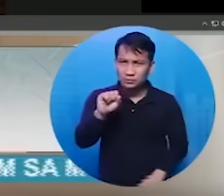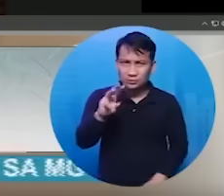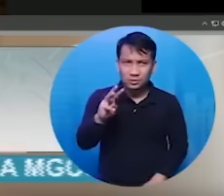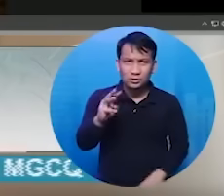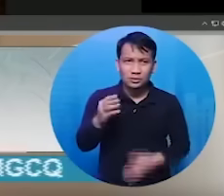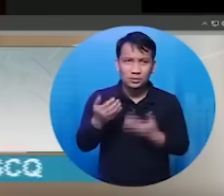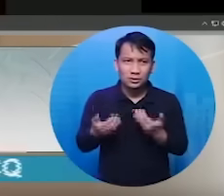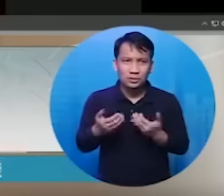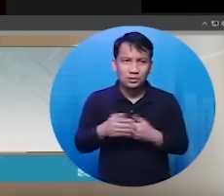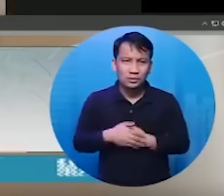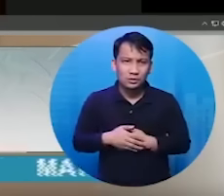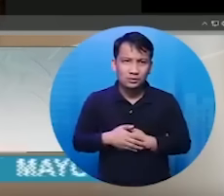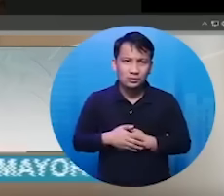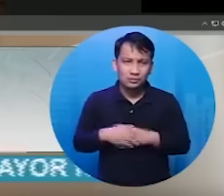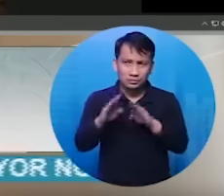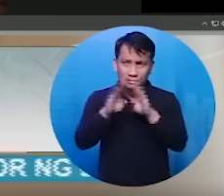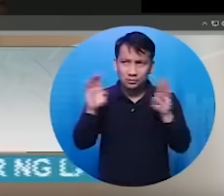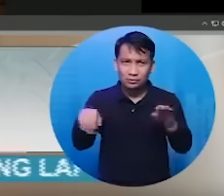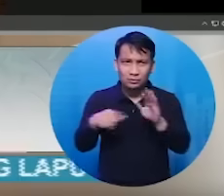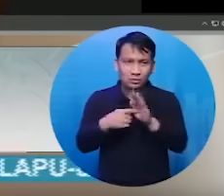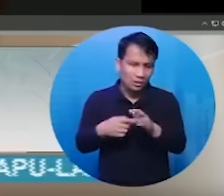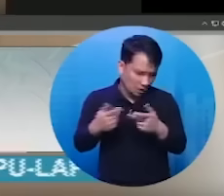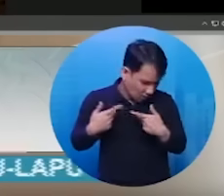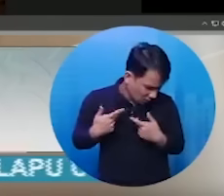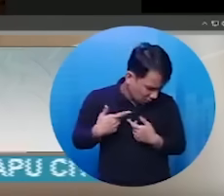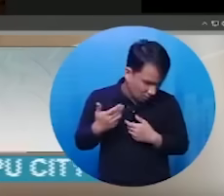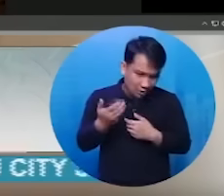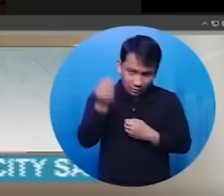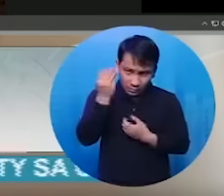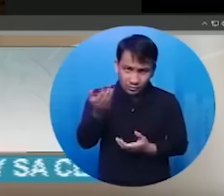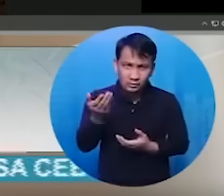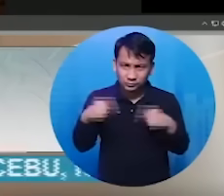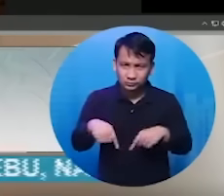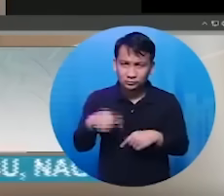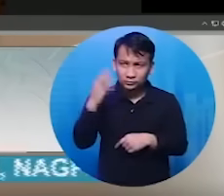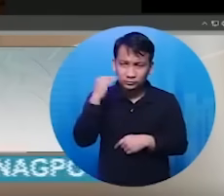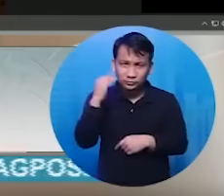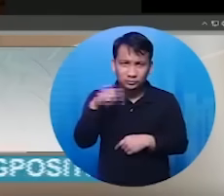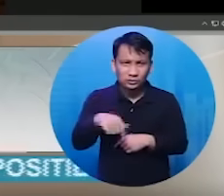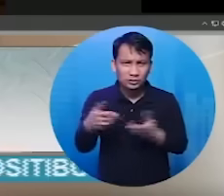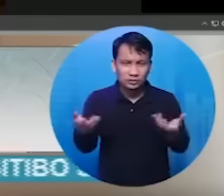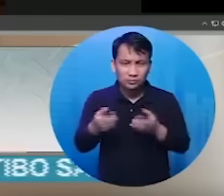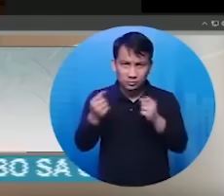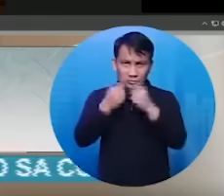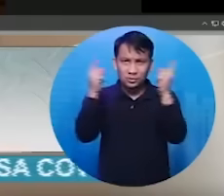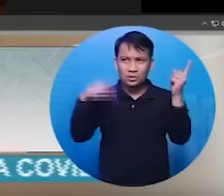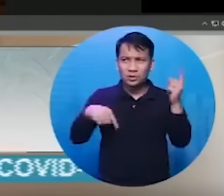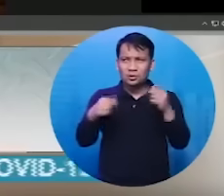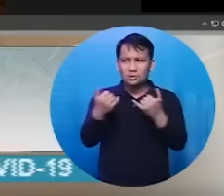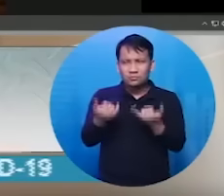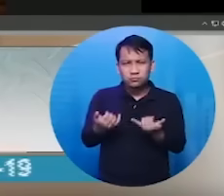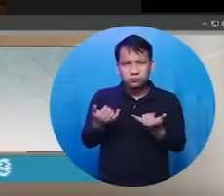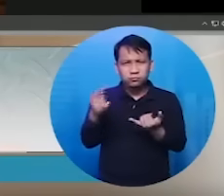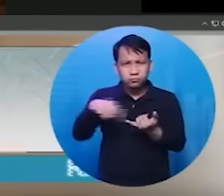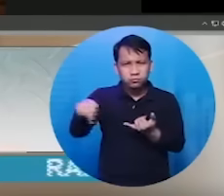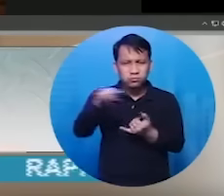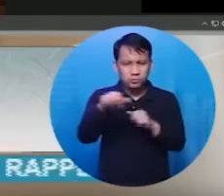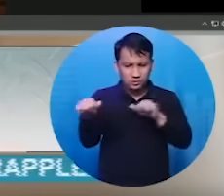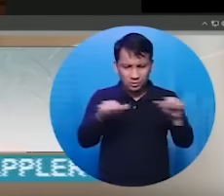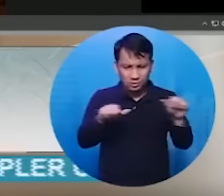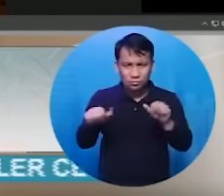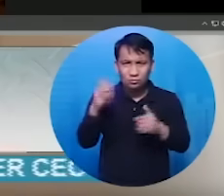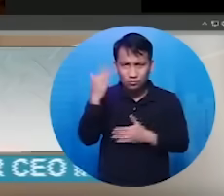So, inireport nga po sa amin kung meron kaming alam na insidente na ganito. Okay. So medyo nagulat ako. Pero ang una kong naging aksyon